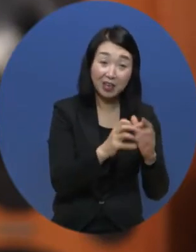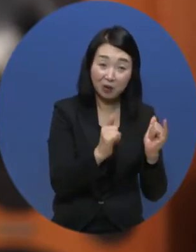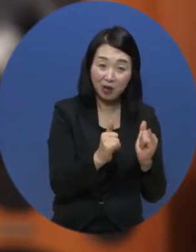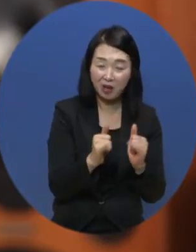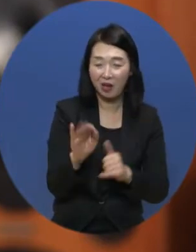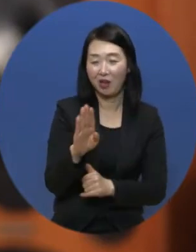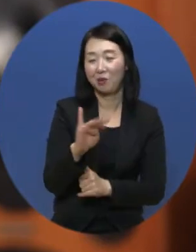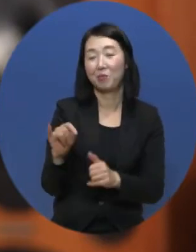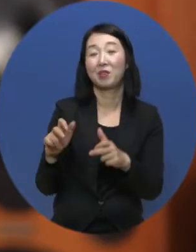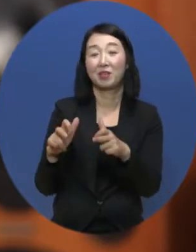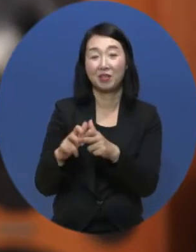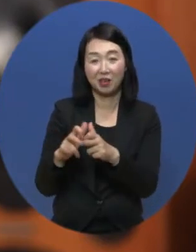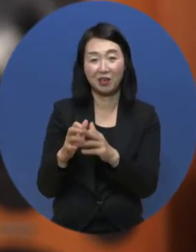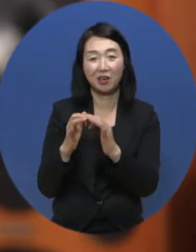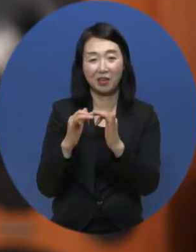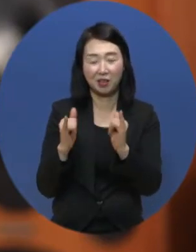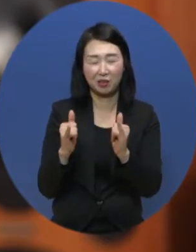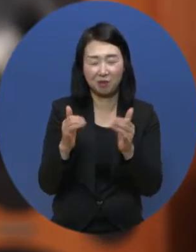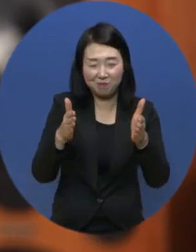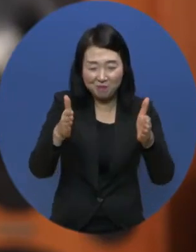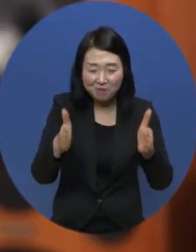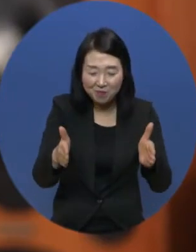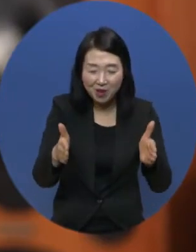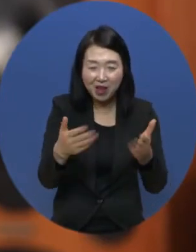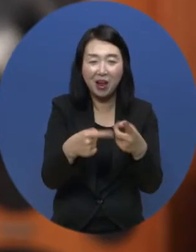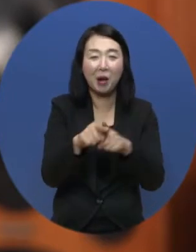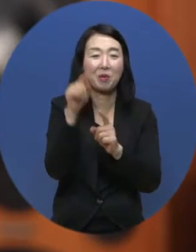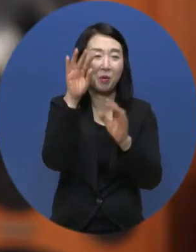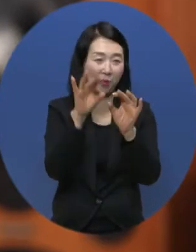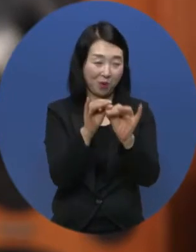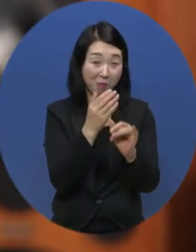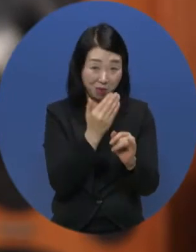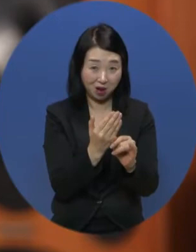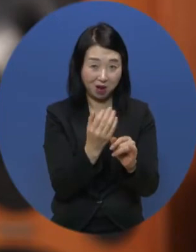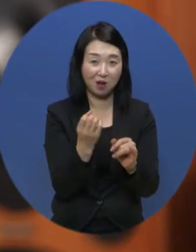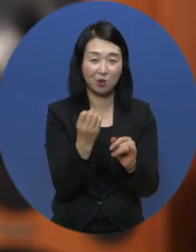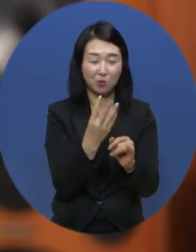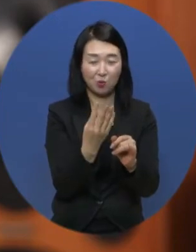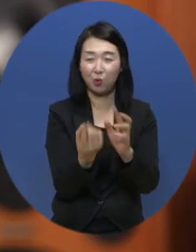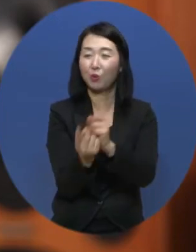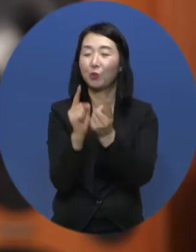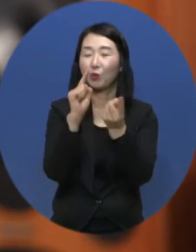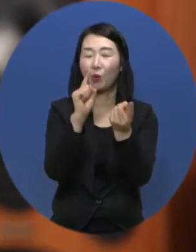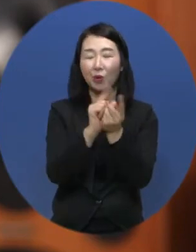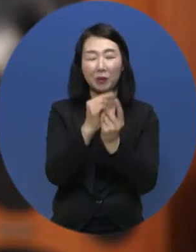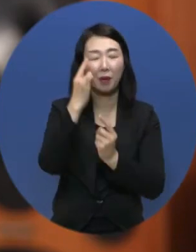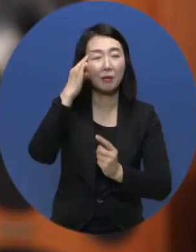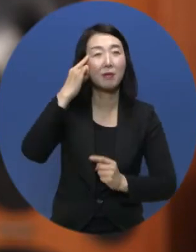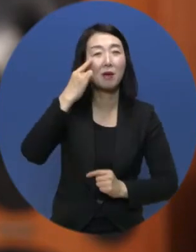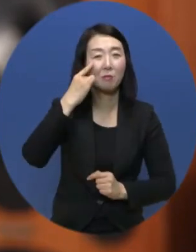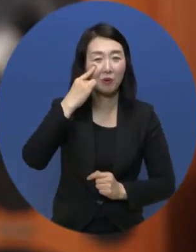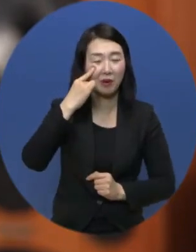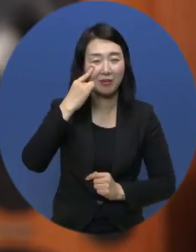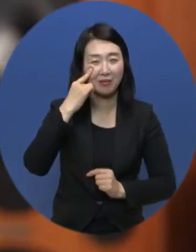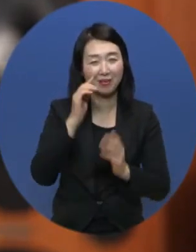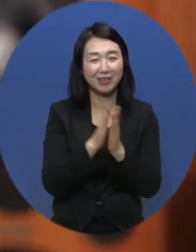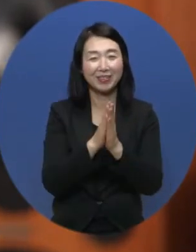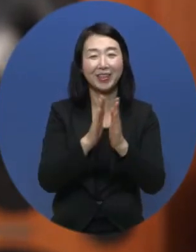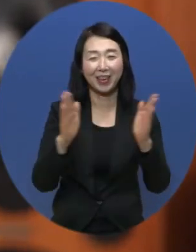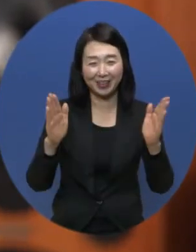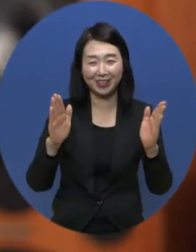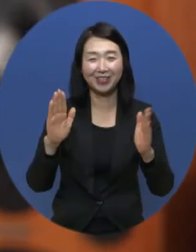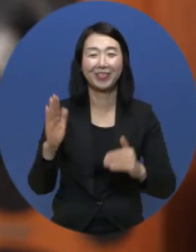경계선상에 있는 우리가 함께 공감할 수 있고 서로에 대해 한 번쯤 생각해 보게 하는 그 시작점이 되었으면